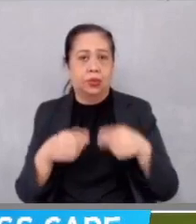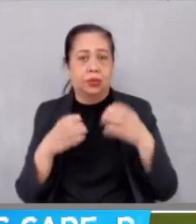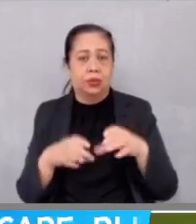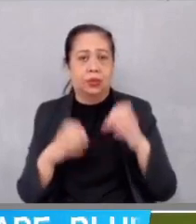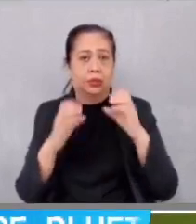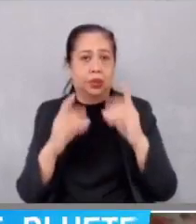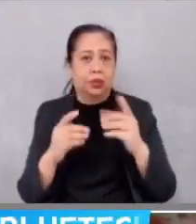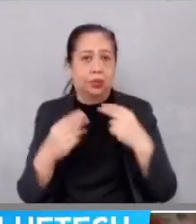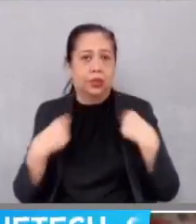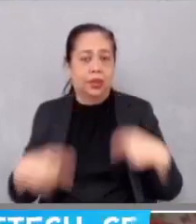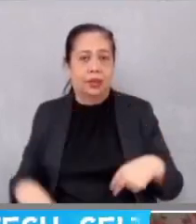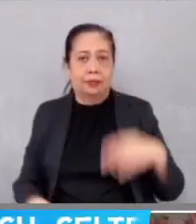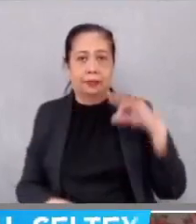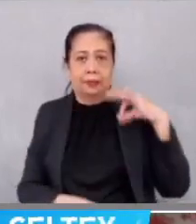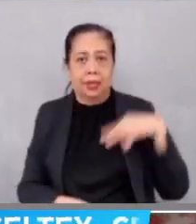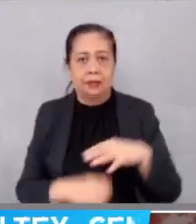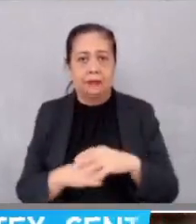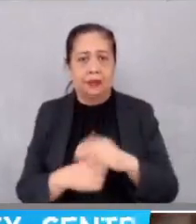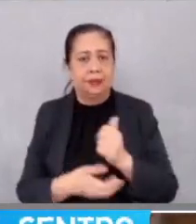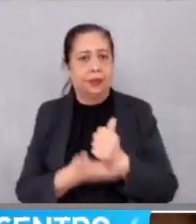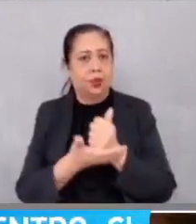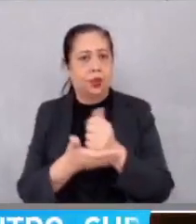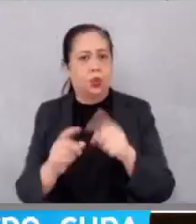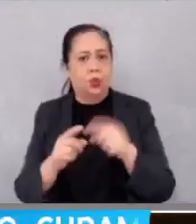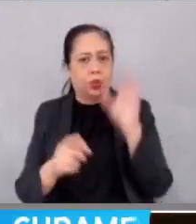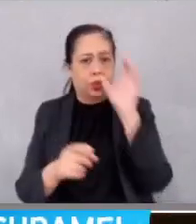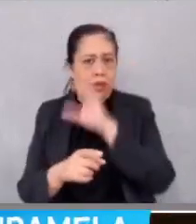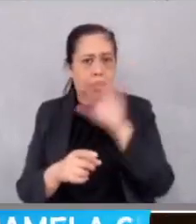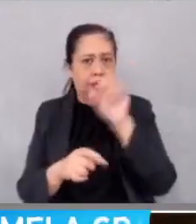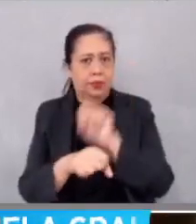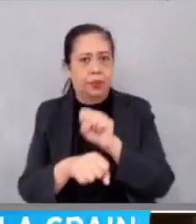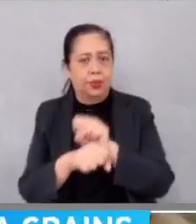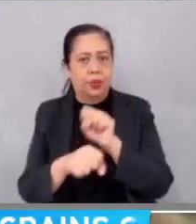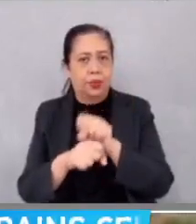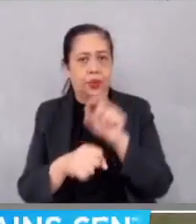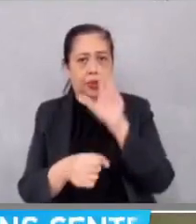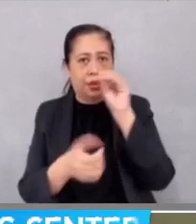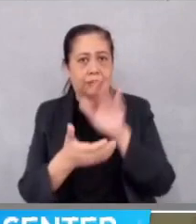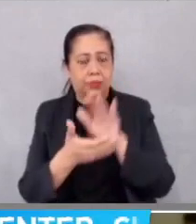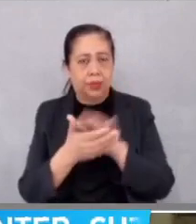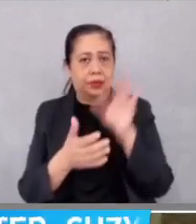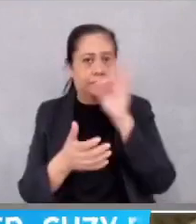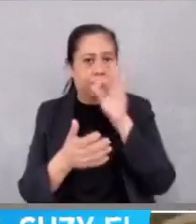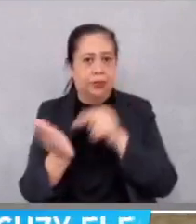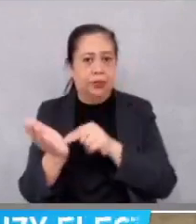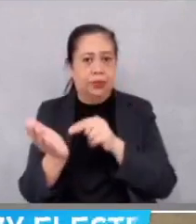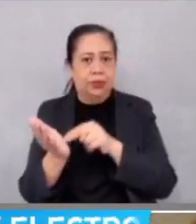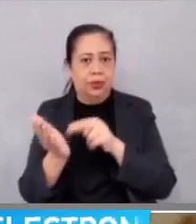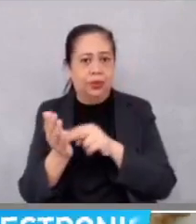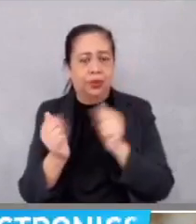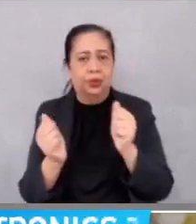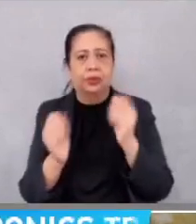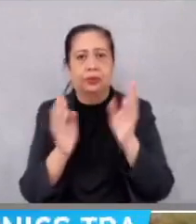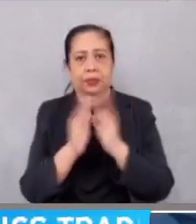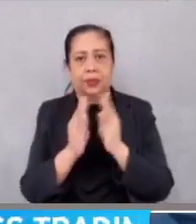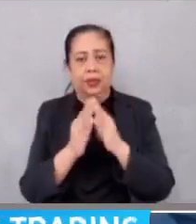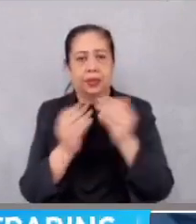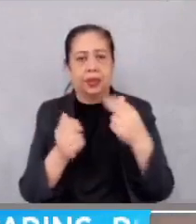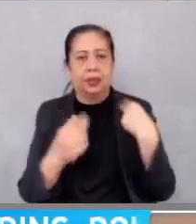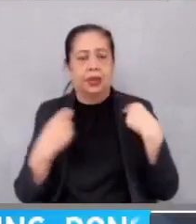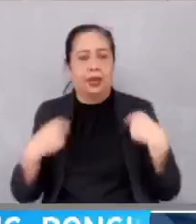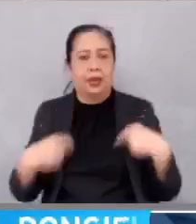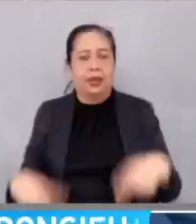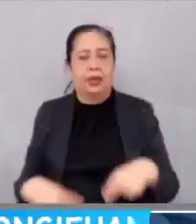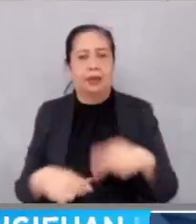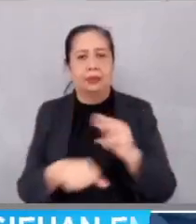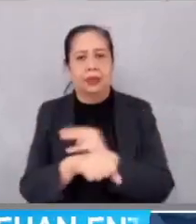healthcare benefits. Tutulungan rin nilang makahanap ng trabaho ang asawa ng Filipino nurse. Makikipagpulong na ang Health Ministry ng Saskatchewan